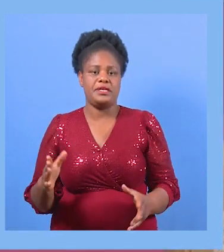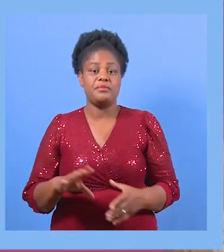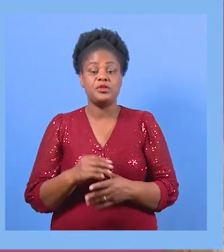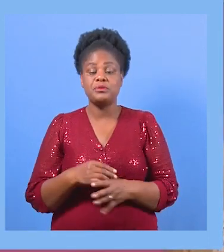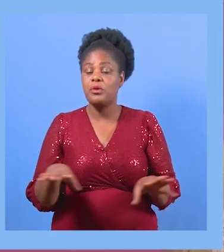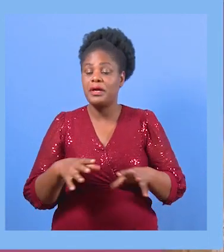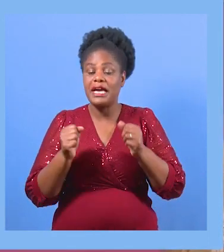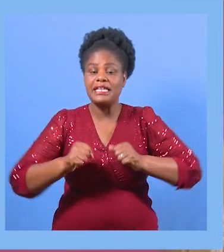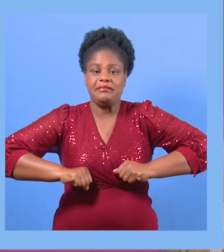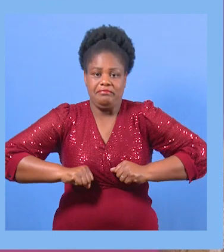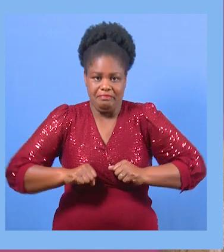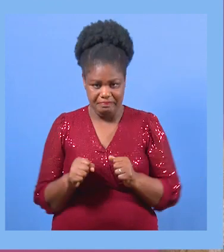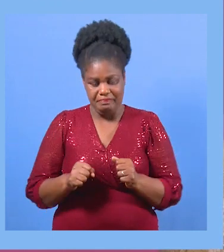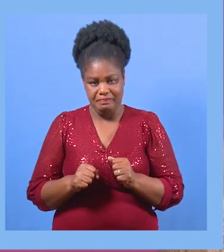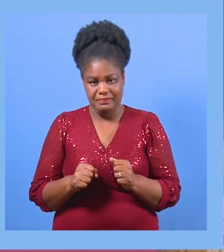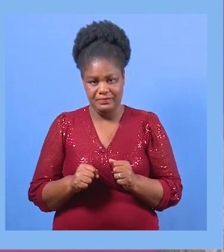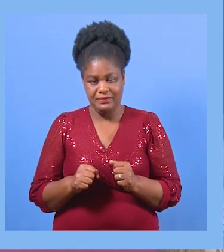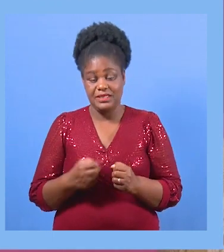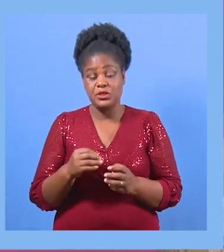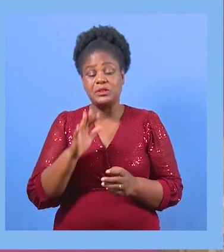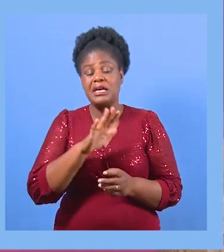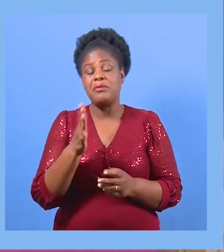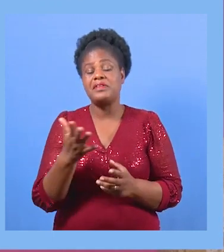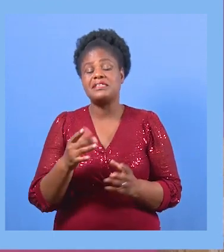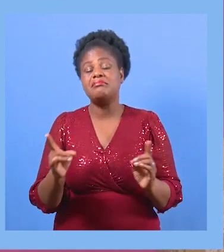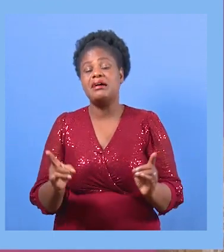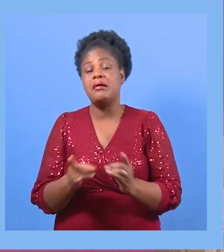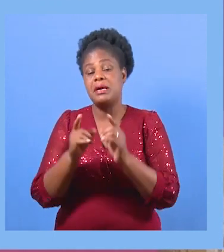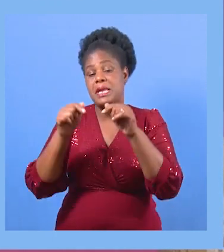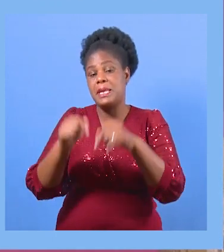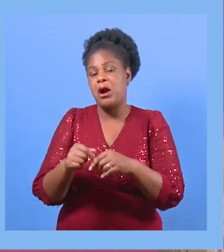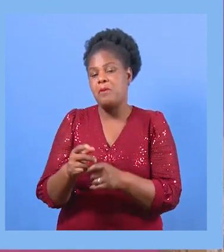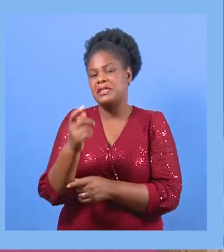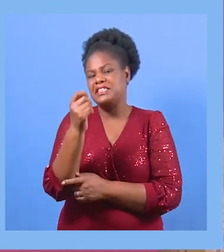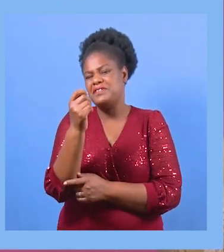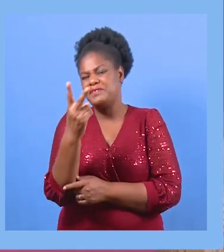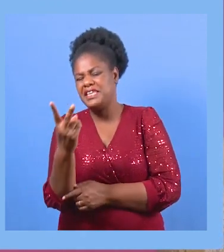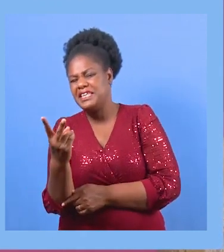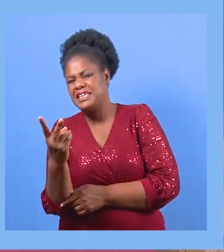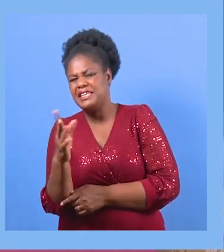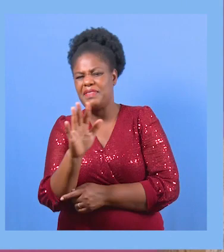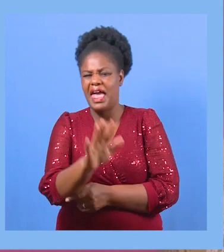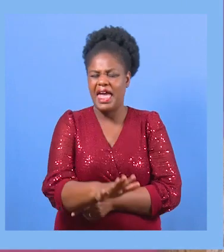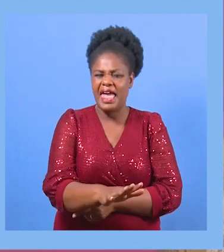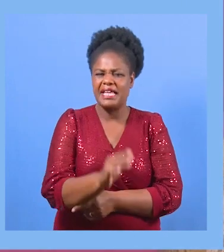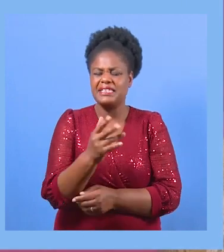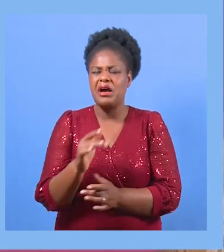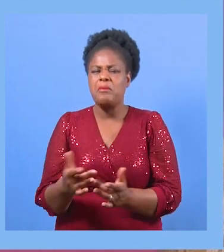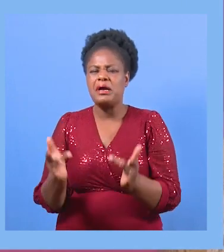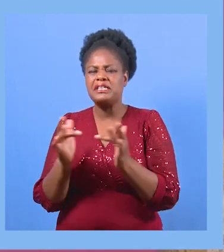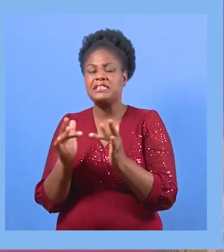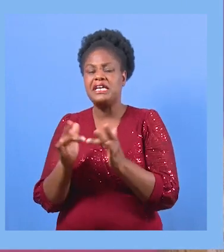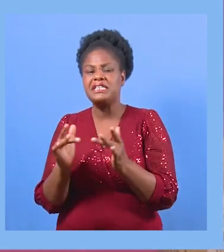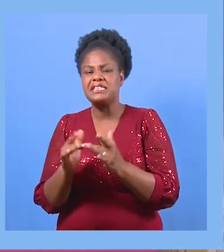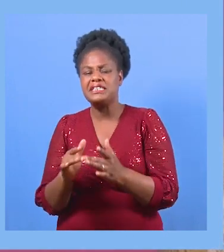ipapo, ndinowedzera ndichiti zvimwe zvataakuona kunyanyanya muzvivhitivhiti, zvimwe zvezvirongo zviri kutosimudzirwa